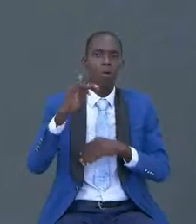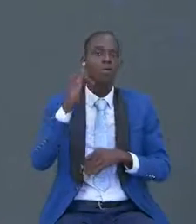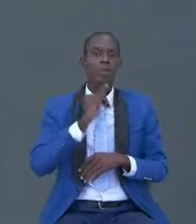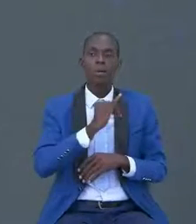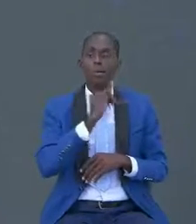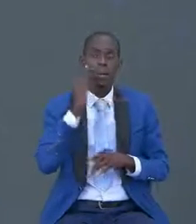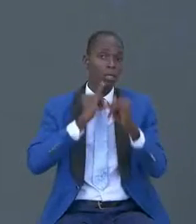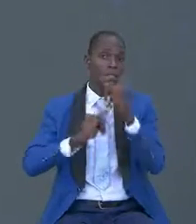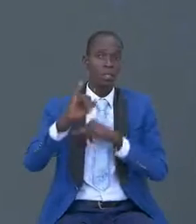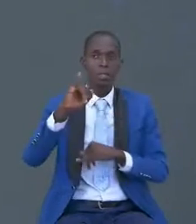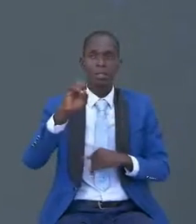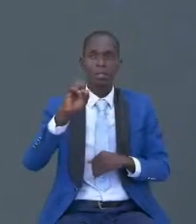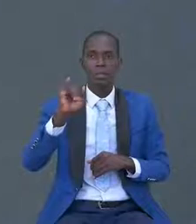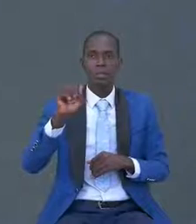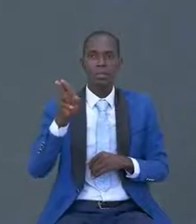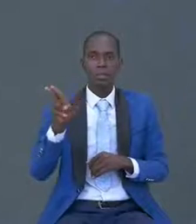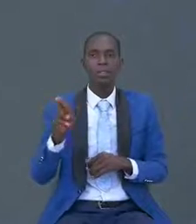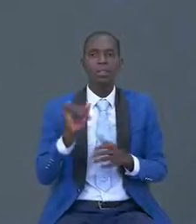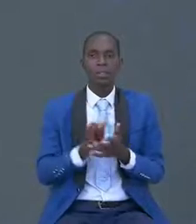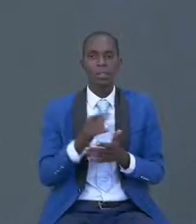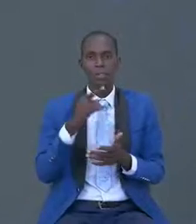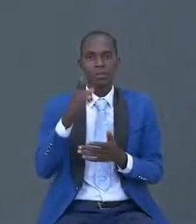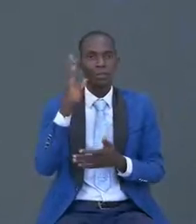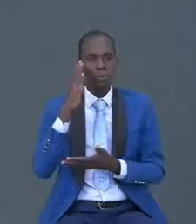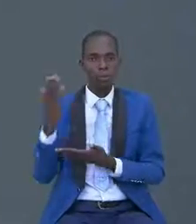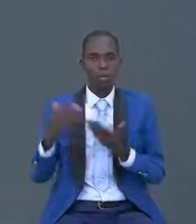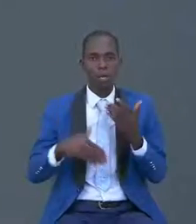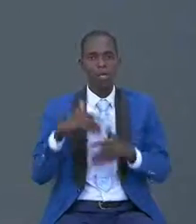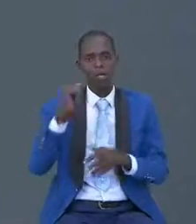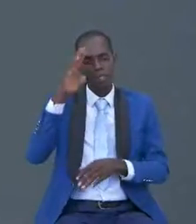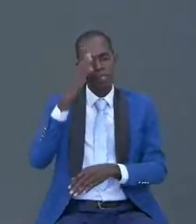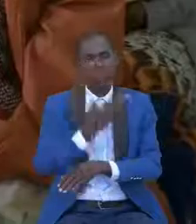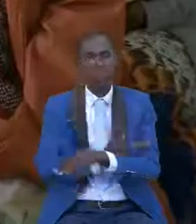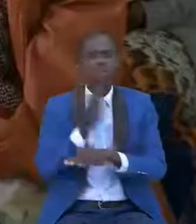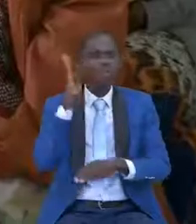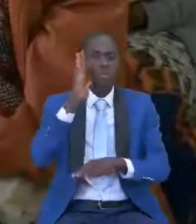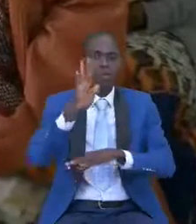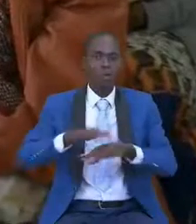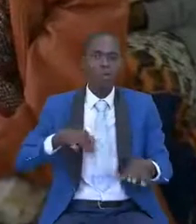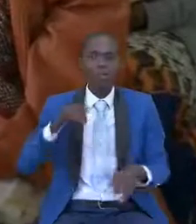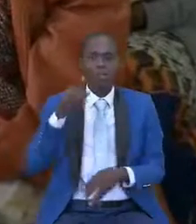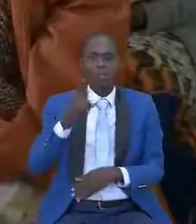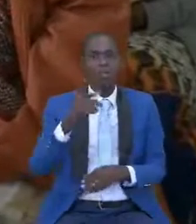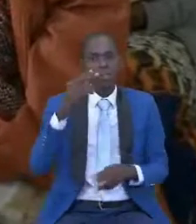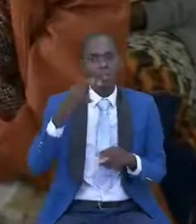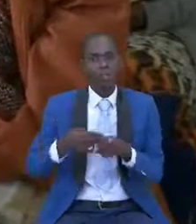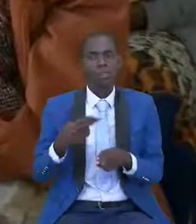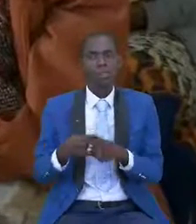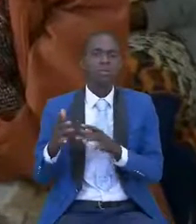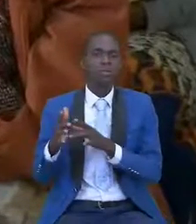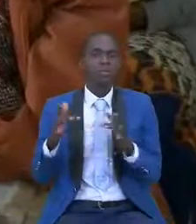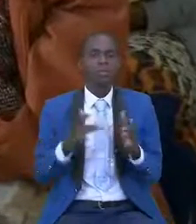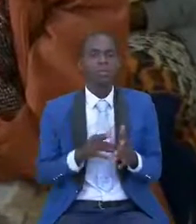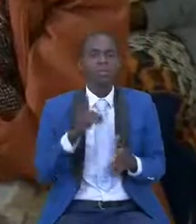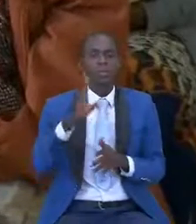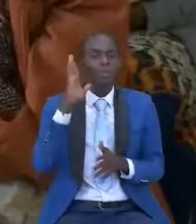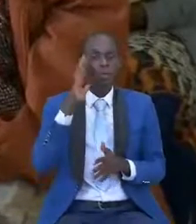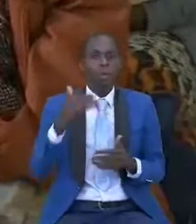Tu enfanteras un fils. Et tu l'appelleras Jésus. Tu auras